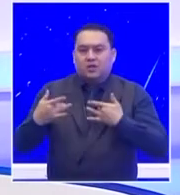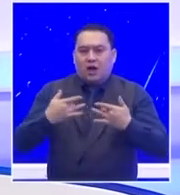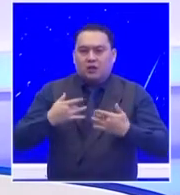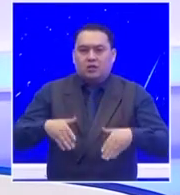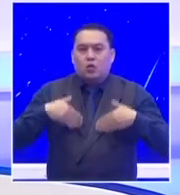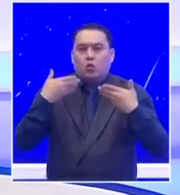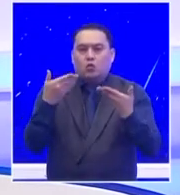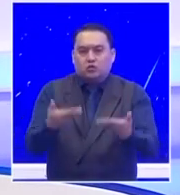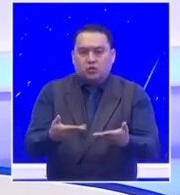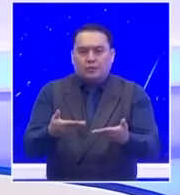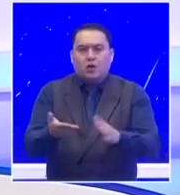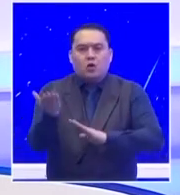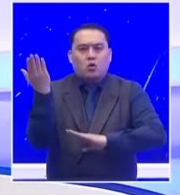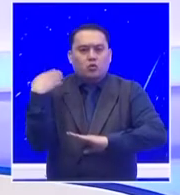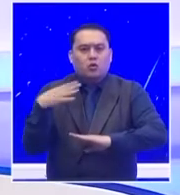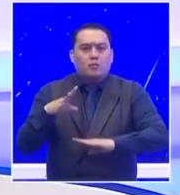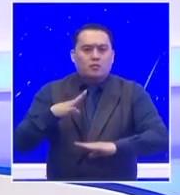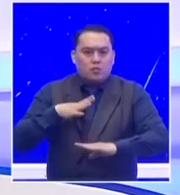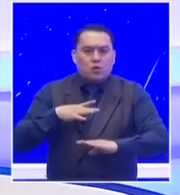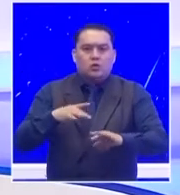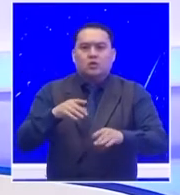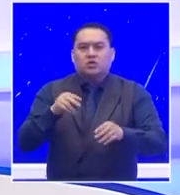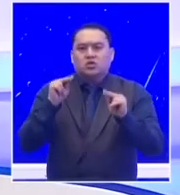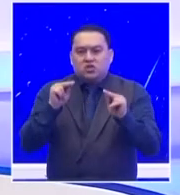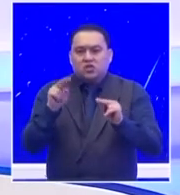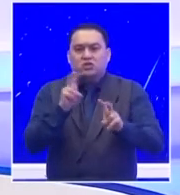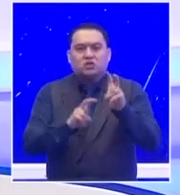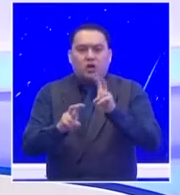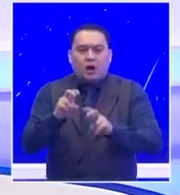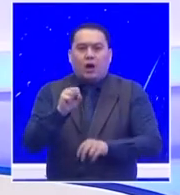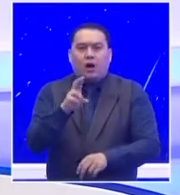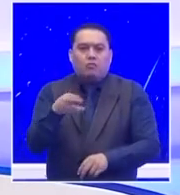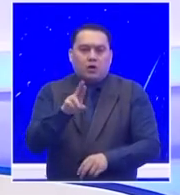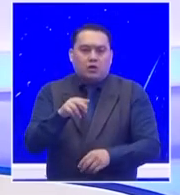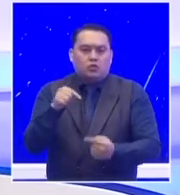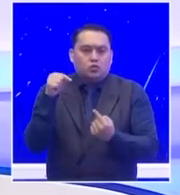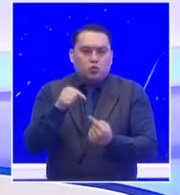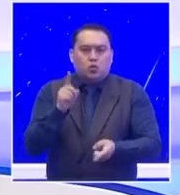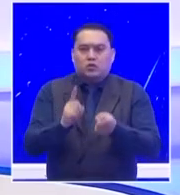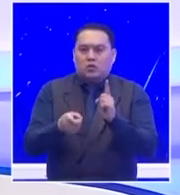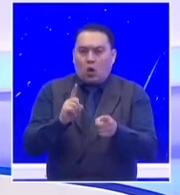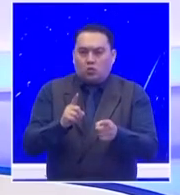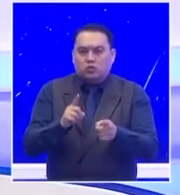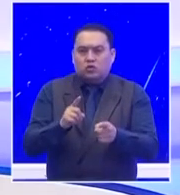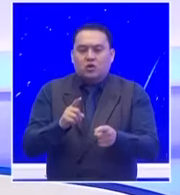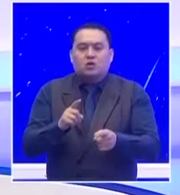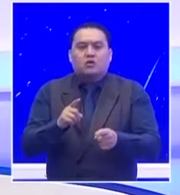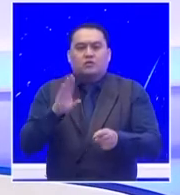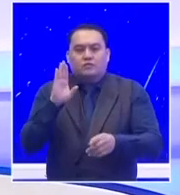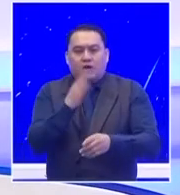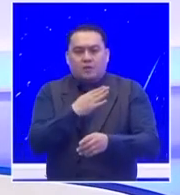сахналанды. Өткен заманның керек-ар тұстары әділдік іздеп шарқ-ұрған Абайдың тура болмысы, зұлымдық пен жалғыз